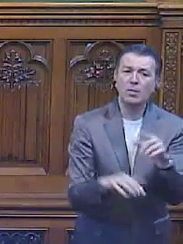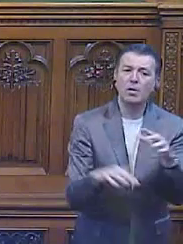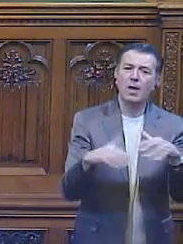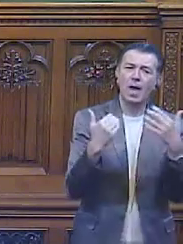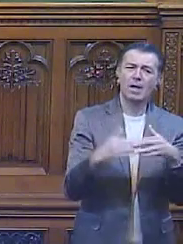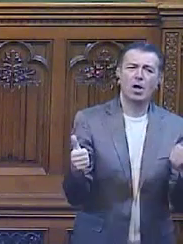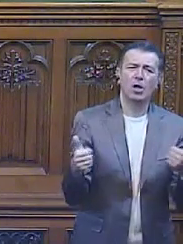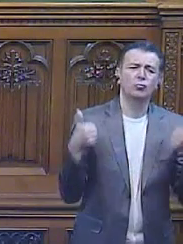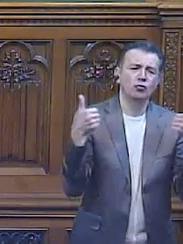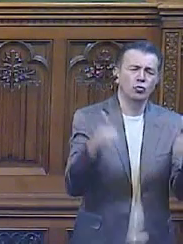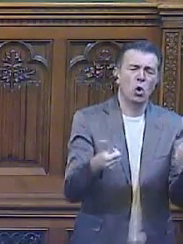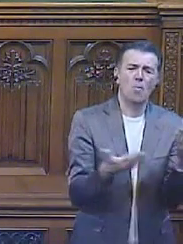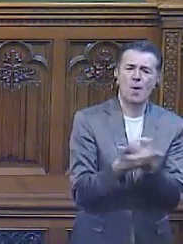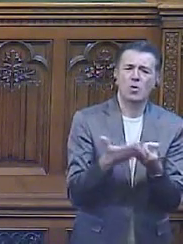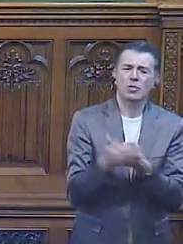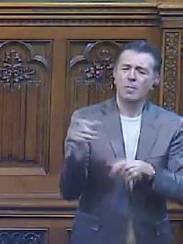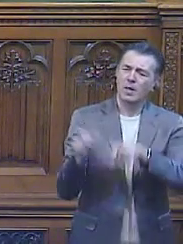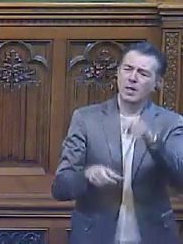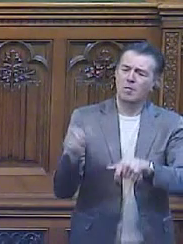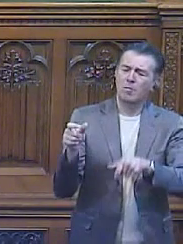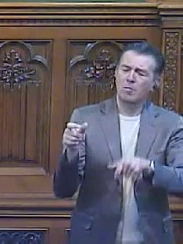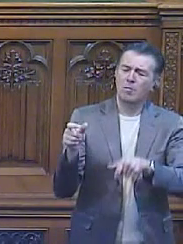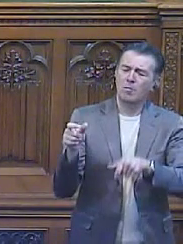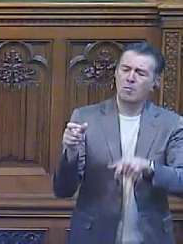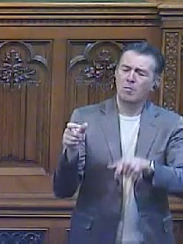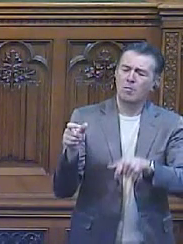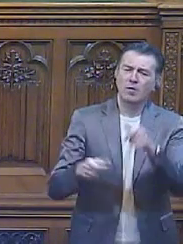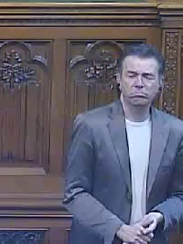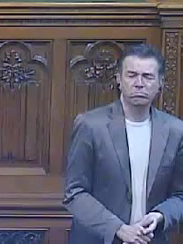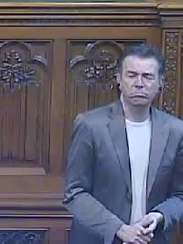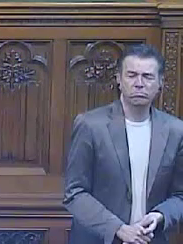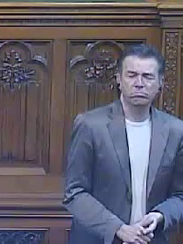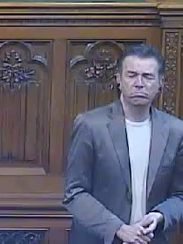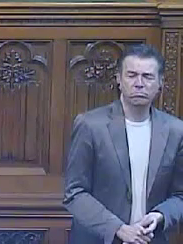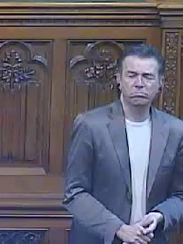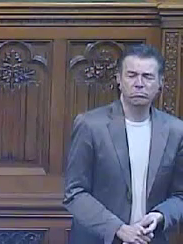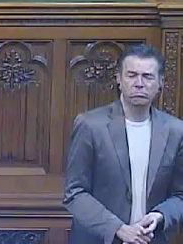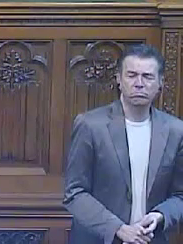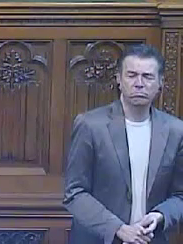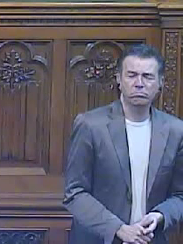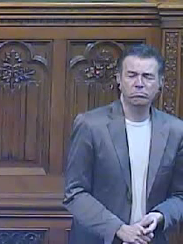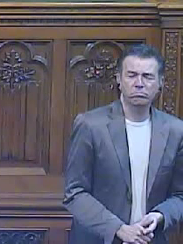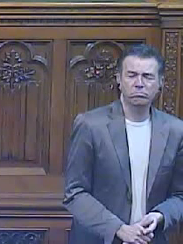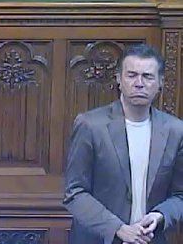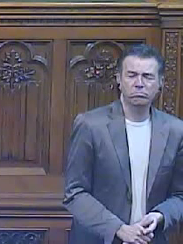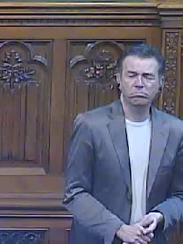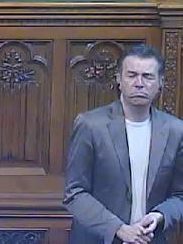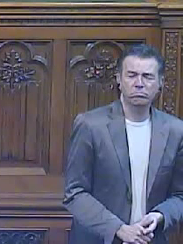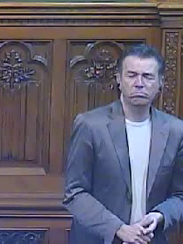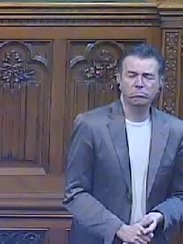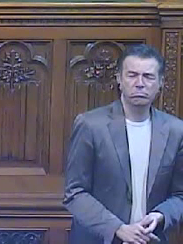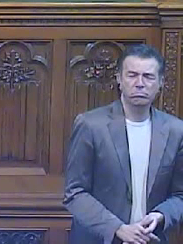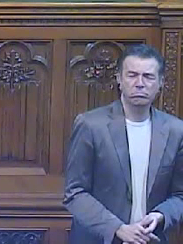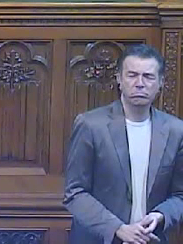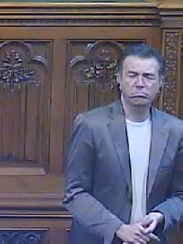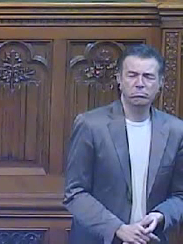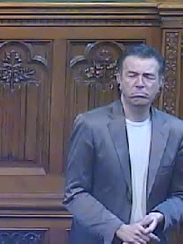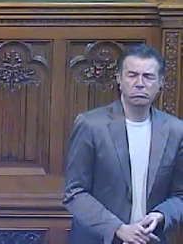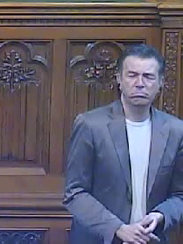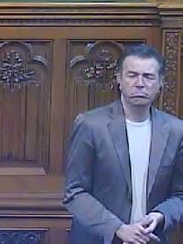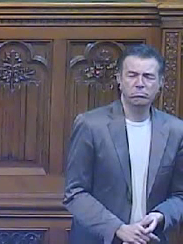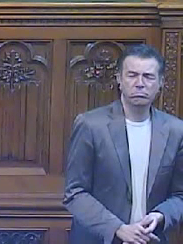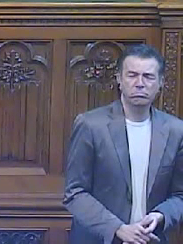top ausgebildete Damen und Herren, die da aus Syrien kommen. Das sind Leute, die unglaubliche Fremdsprachenkenntnisse